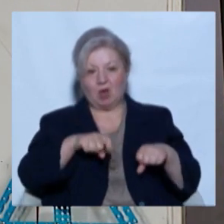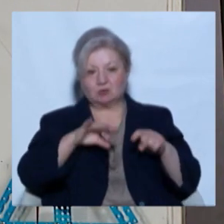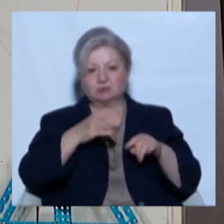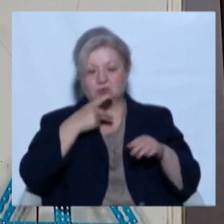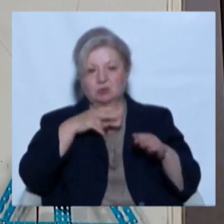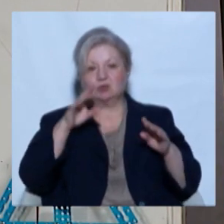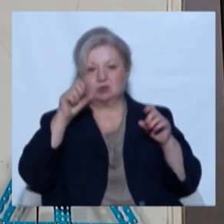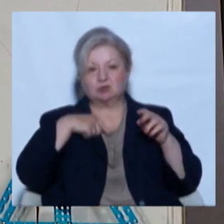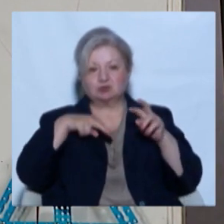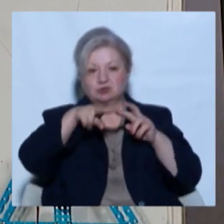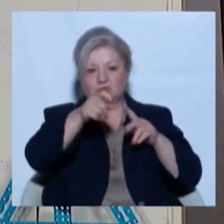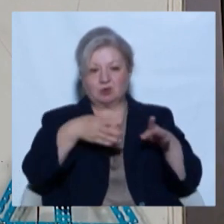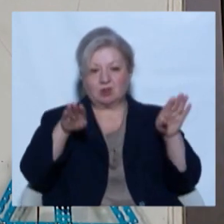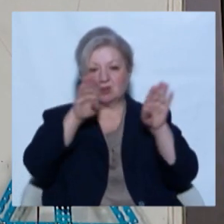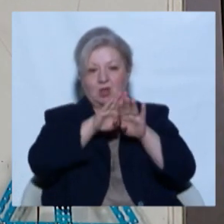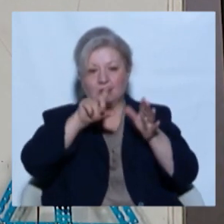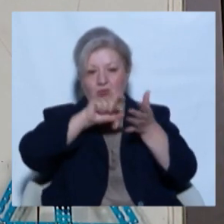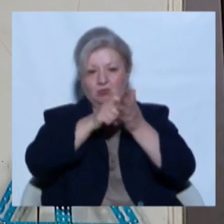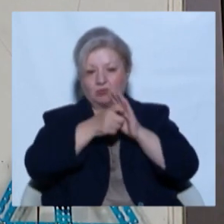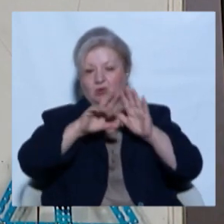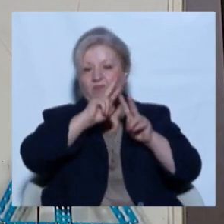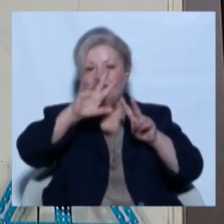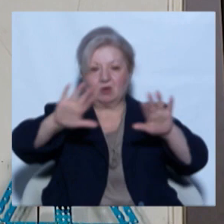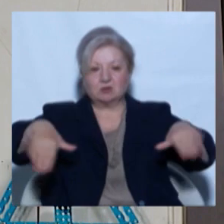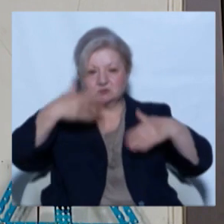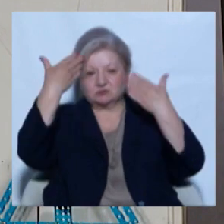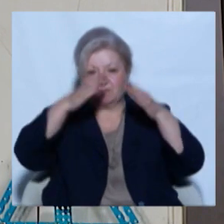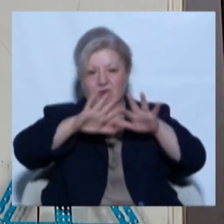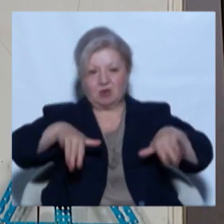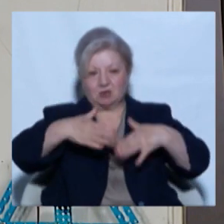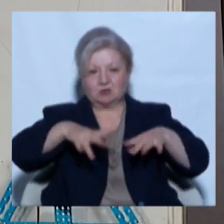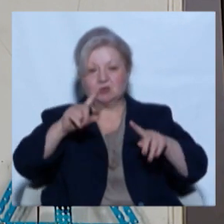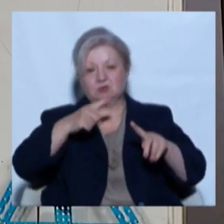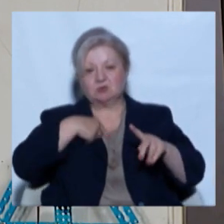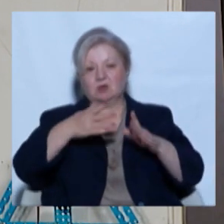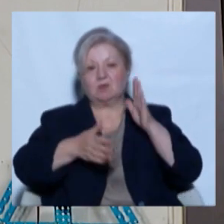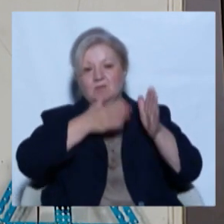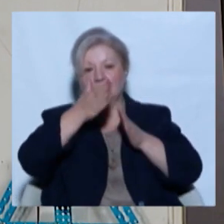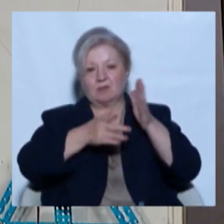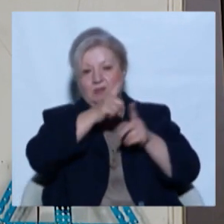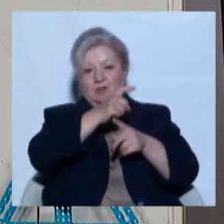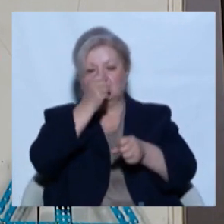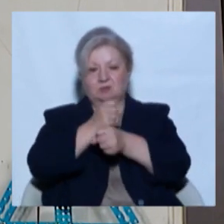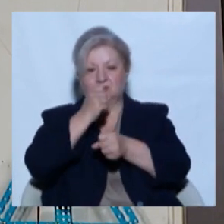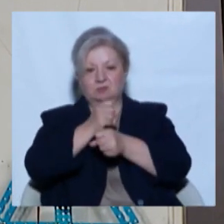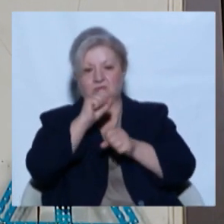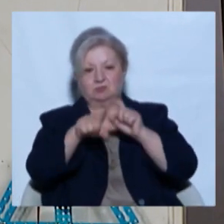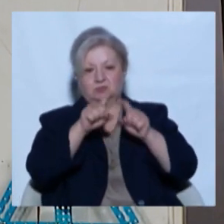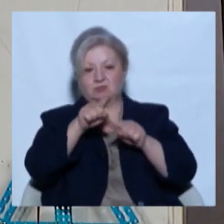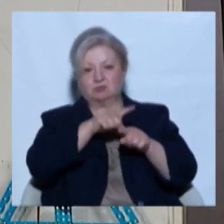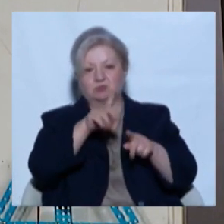შევიდეთ დახურულ ოთახში, სადაც არავინ არ იმყოფება და მოახდინოთ რობოტის მანიპულირება, რომელიც